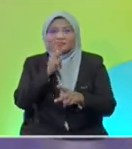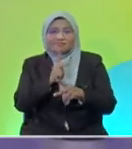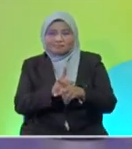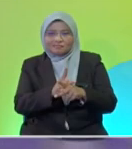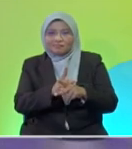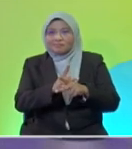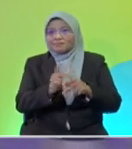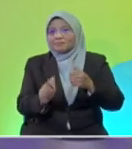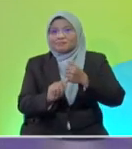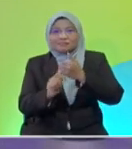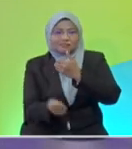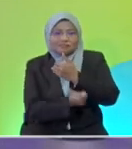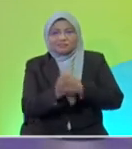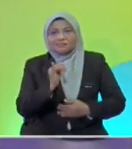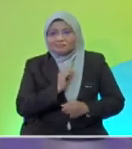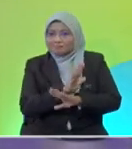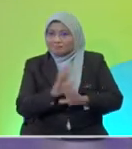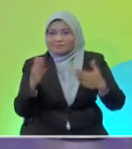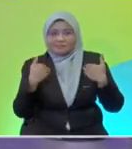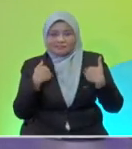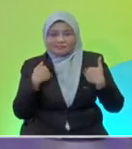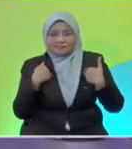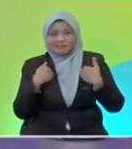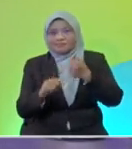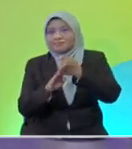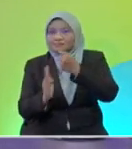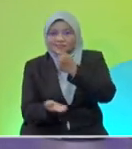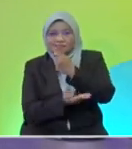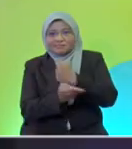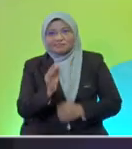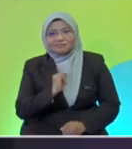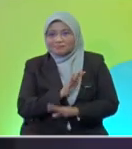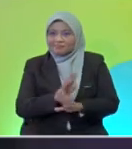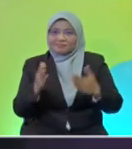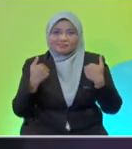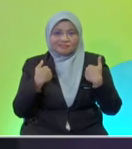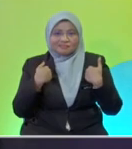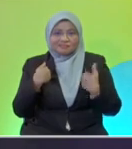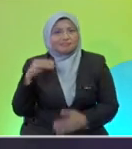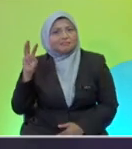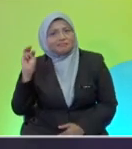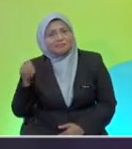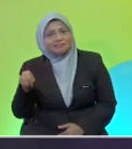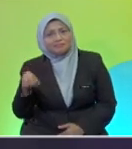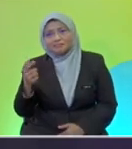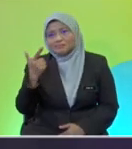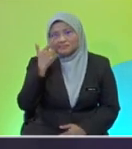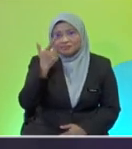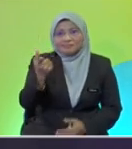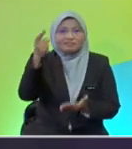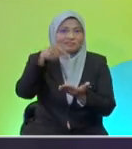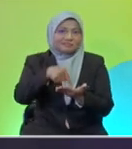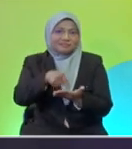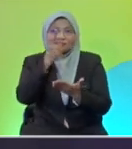tabung saya tiada tabung saya tiada umira Lihatlah ini